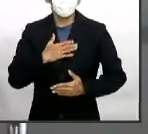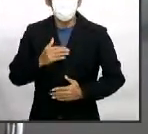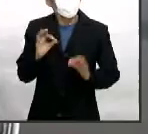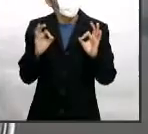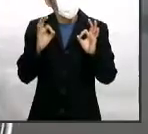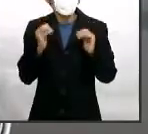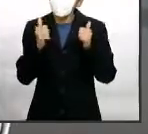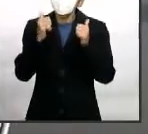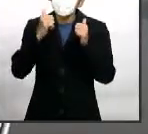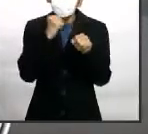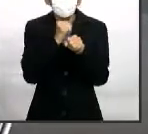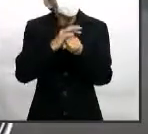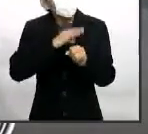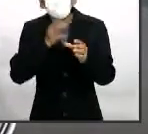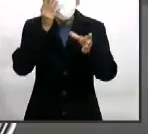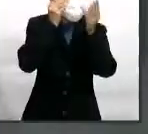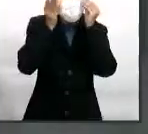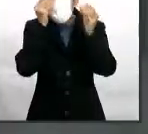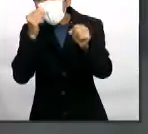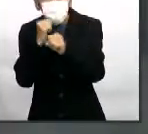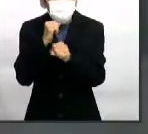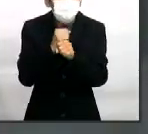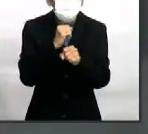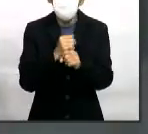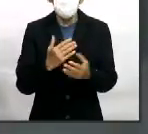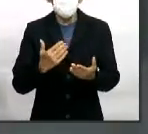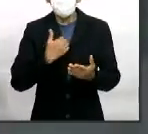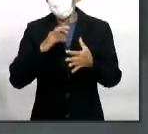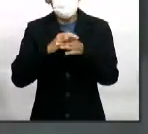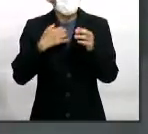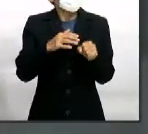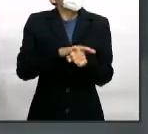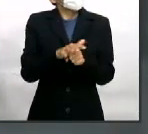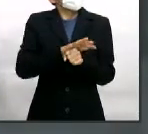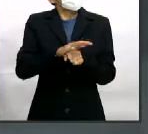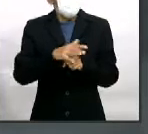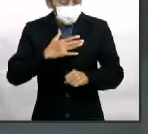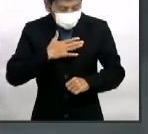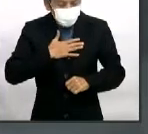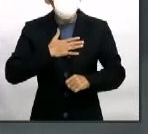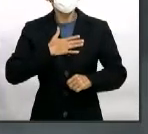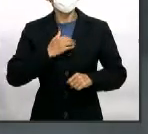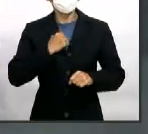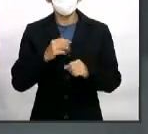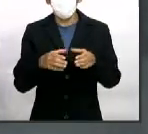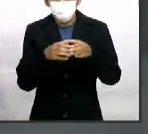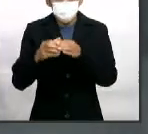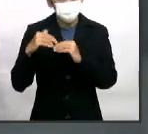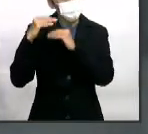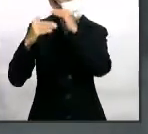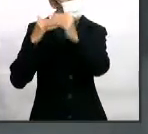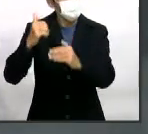อเคก็ดีนะมันก็เป็นอีกมิตินึงที่ถึงแม้เราจะไม่ได้ประสบในเรื่องของด้านกีฬาแต่เราอาจจะนำพาองค์กรเนี่ยให้มัน